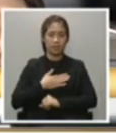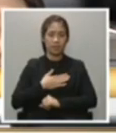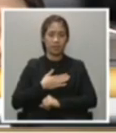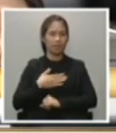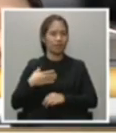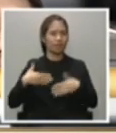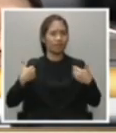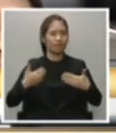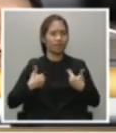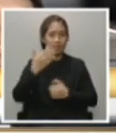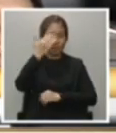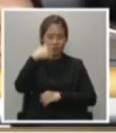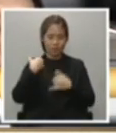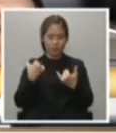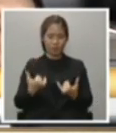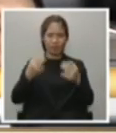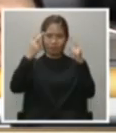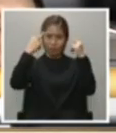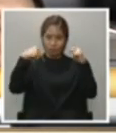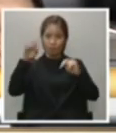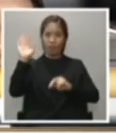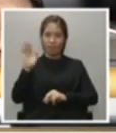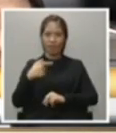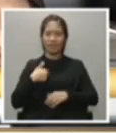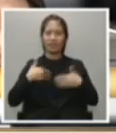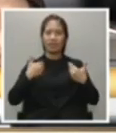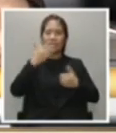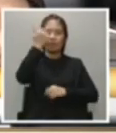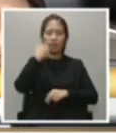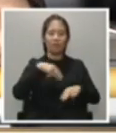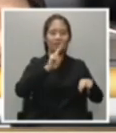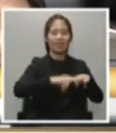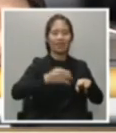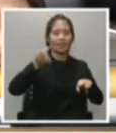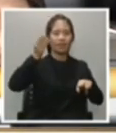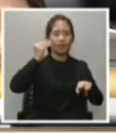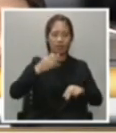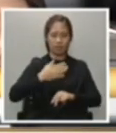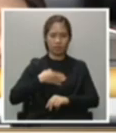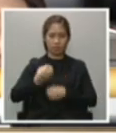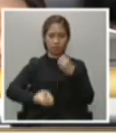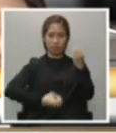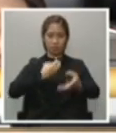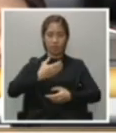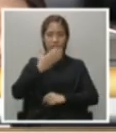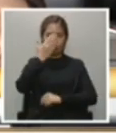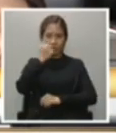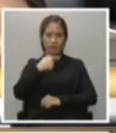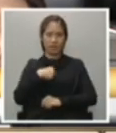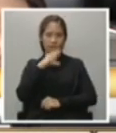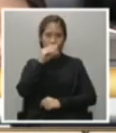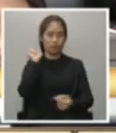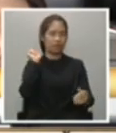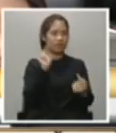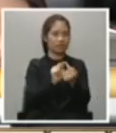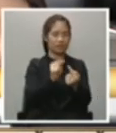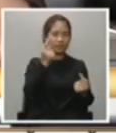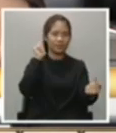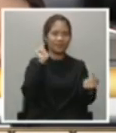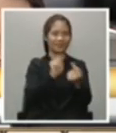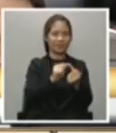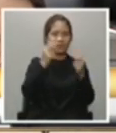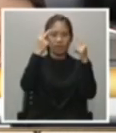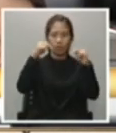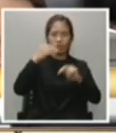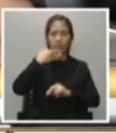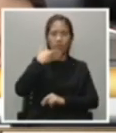ที่วันนี้ท่านมาฟังอภิปรายจากดิฉันเพราะว่าดิฉันจะพาดพิงท่านต